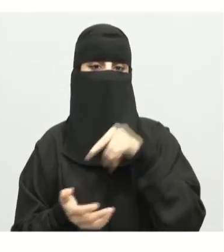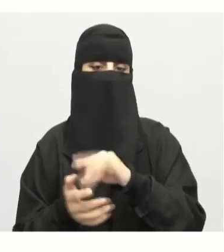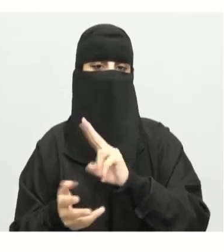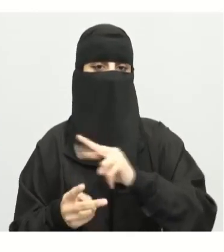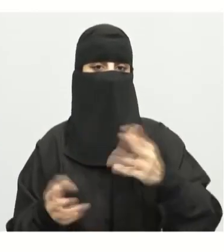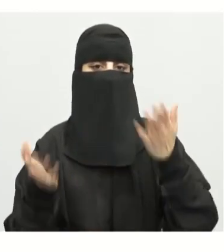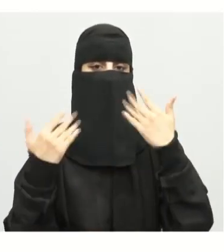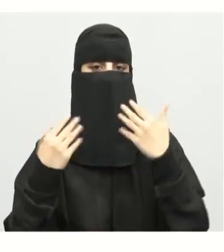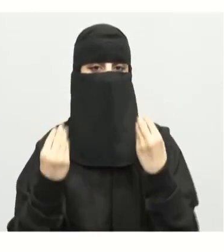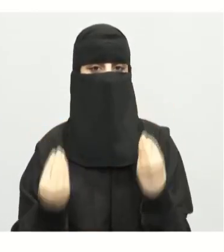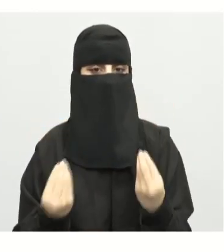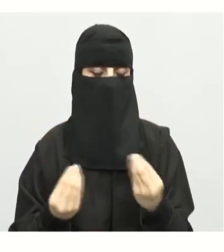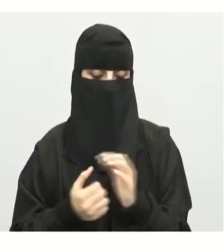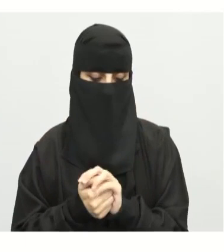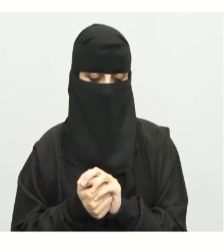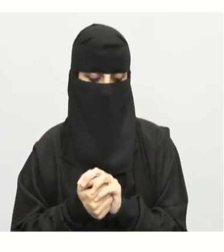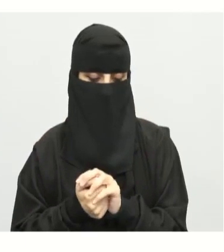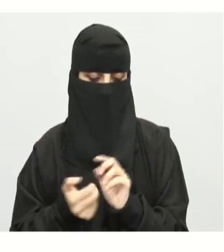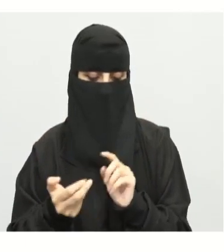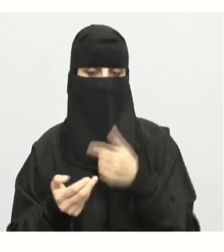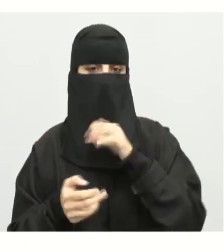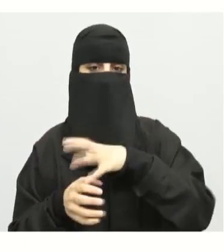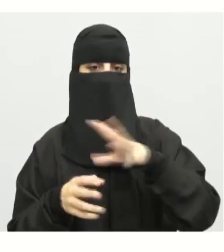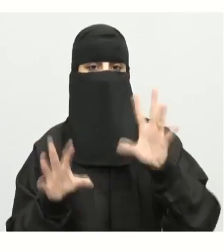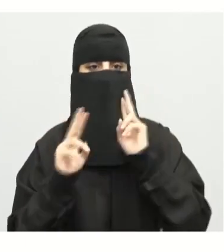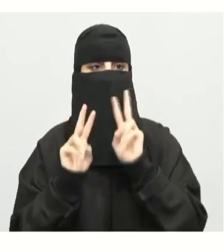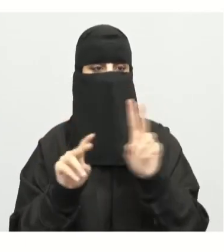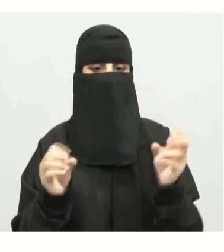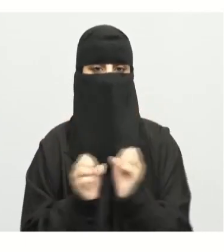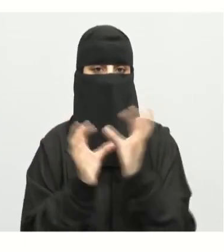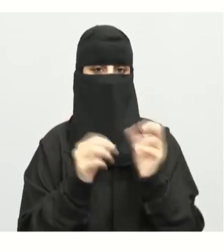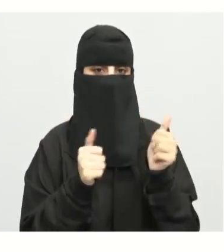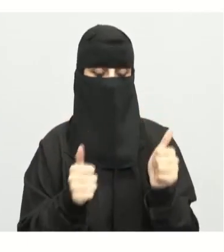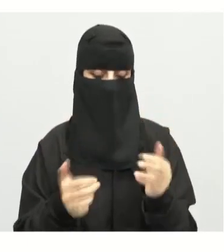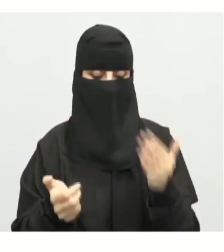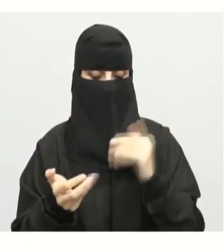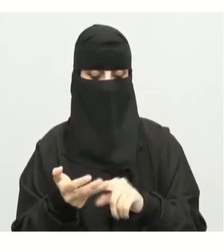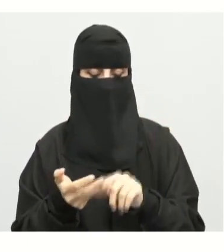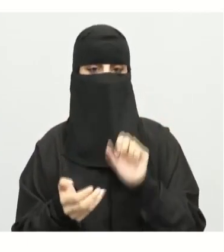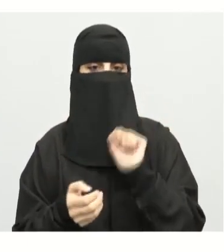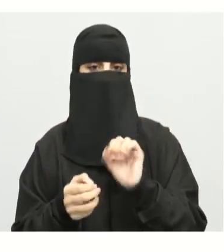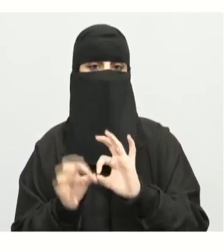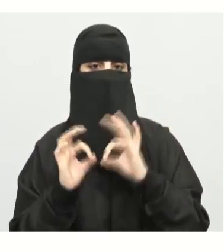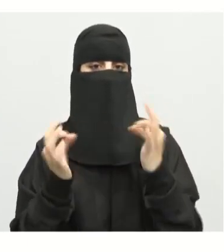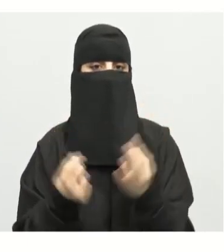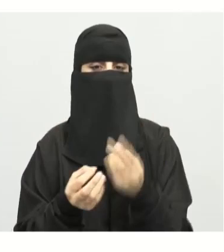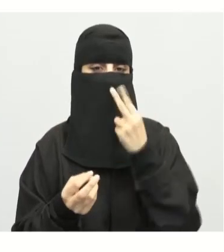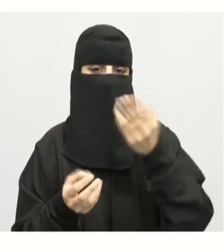به من مناخ معتدل وجمال طبيعه تتميز بسراثها الاجتماعي العريق